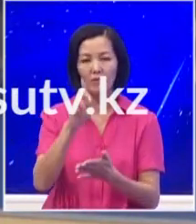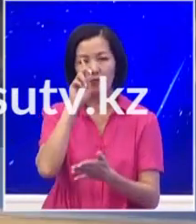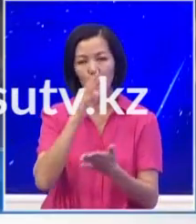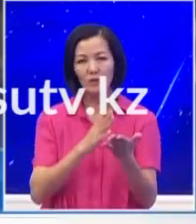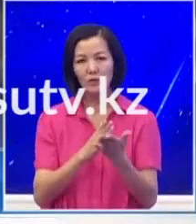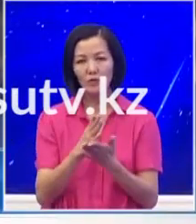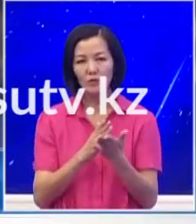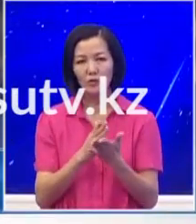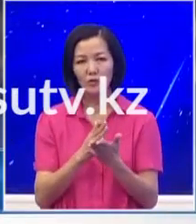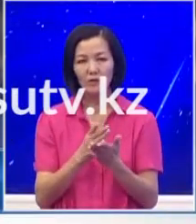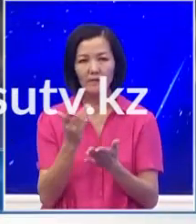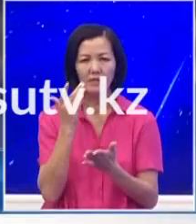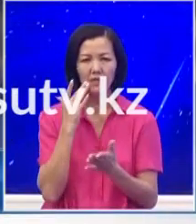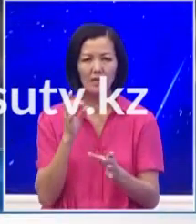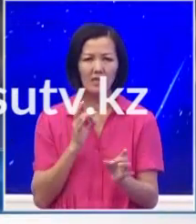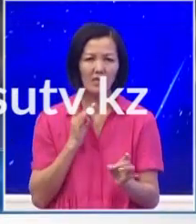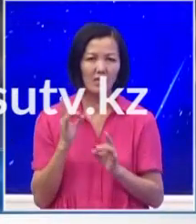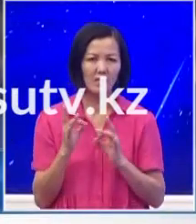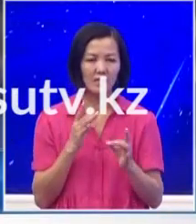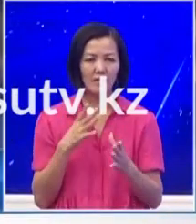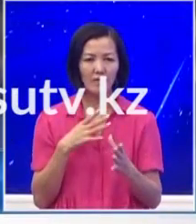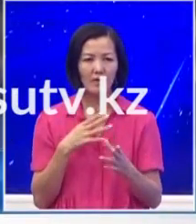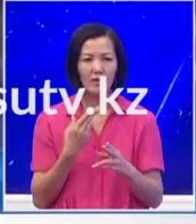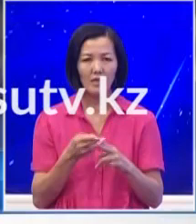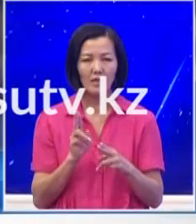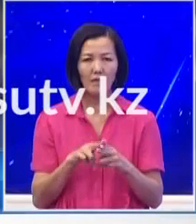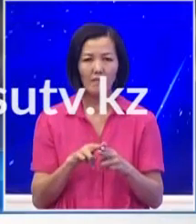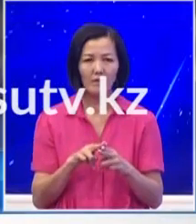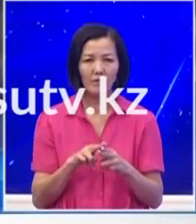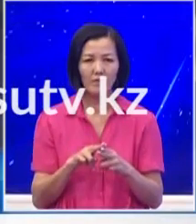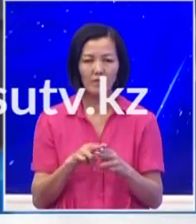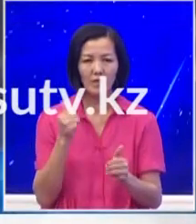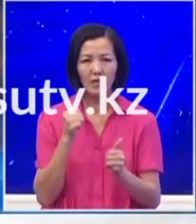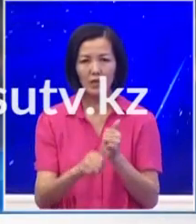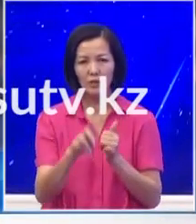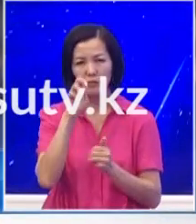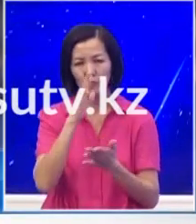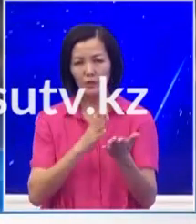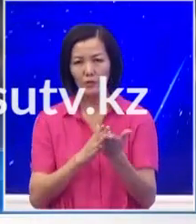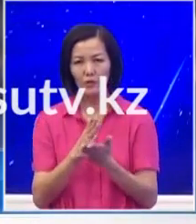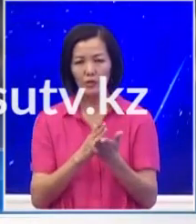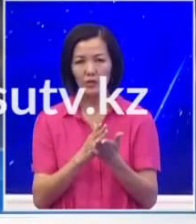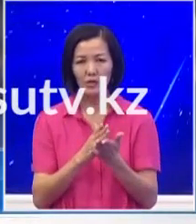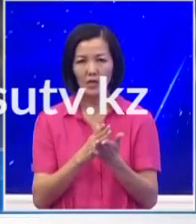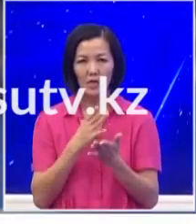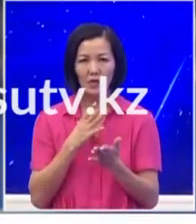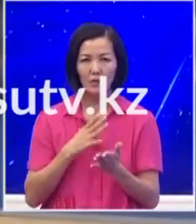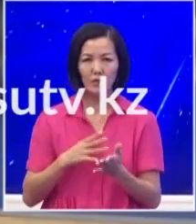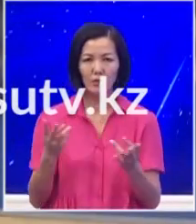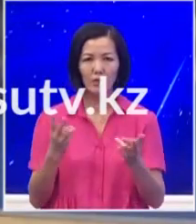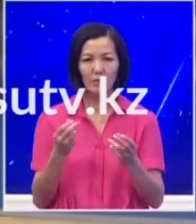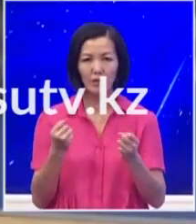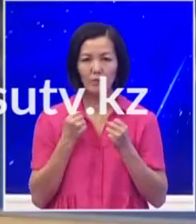они подвержены стрессу. И для того, чтобы выработать в каждом госслужащем стрессоустойчивость, необходим